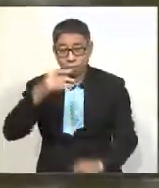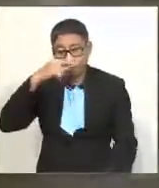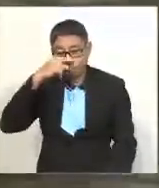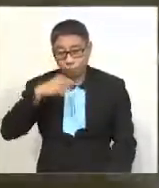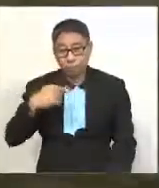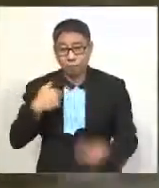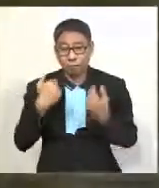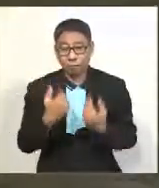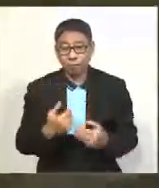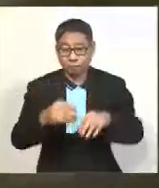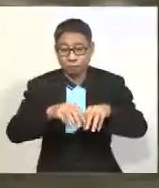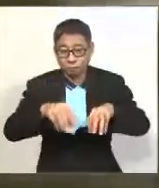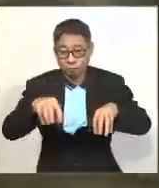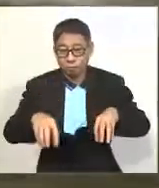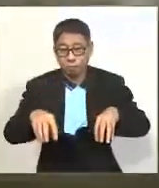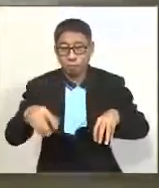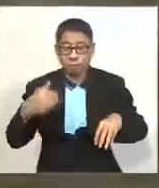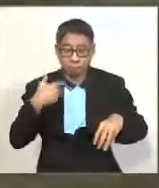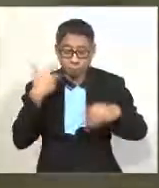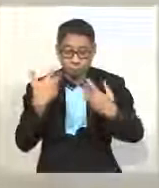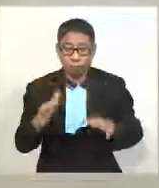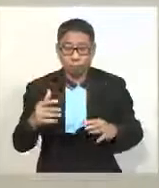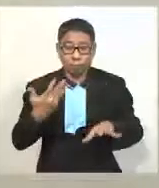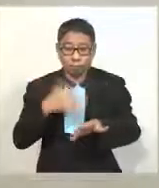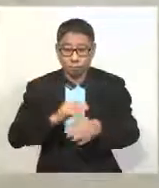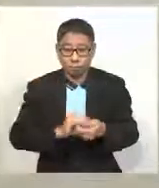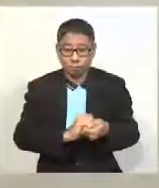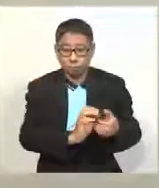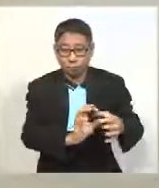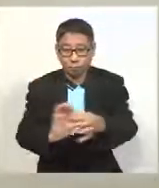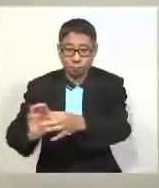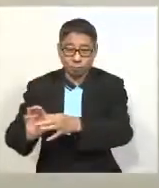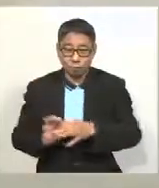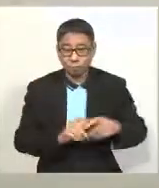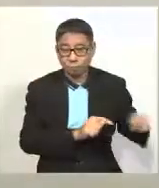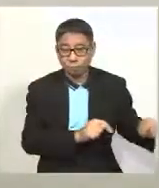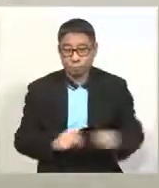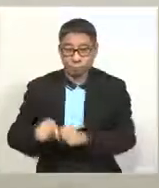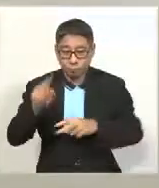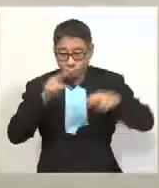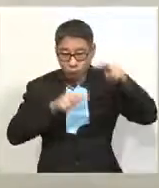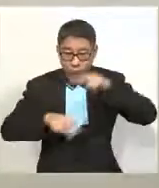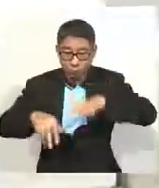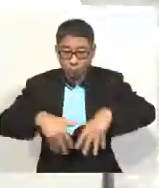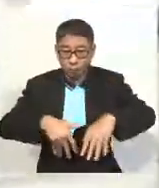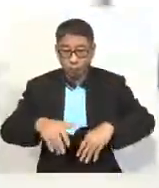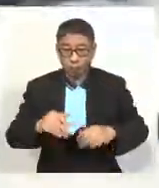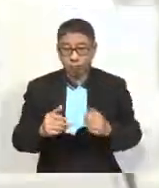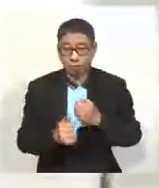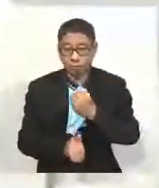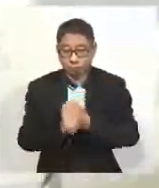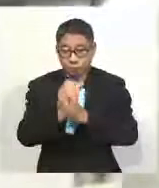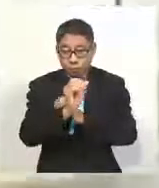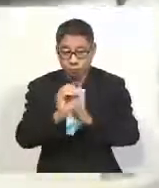และสำนักงานกฤษฎีกานอกจากนี้จะประสานหน่วยงานที่เกี่ยวข้องเพื่อเตรียมการดูแลประชาชนทั้งความปลอด